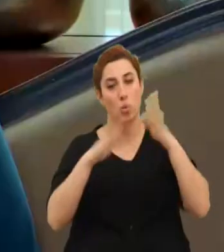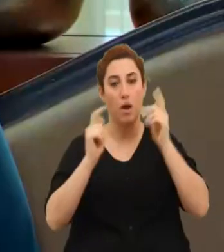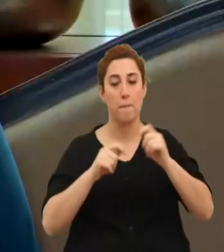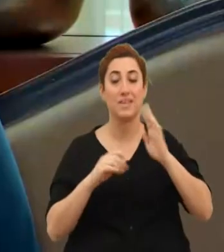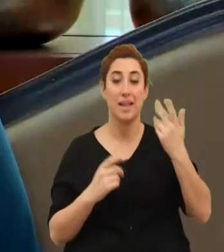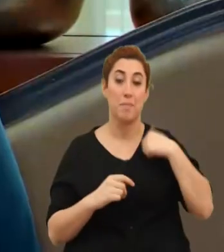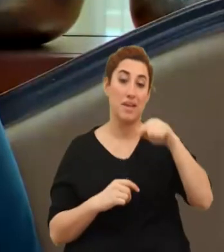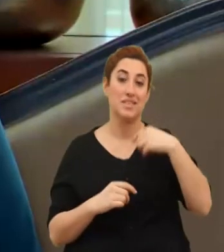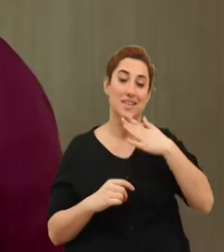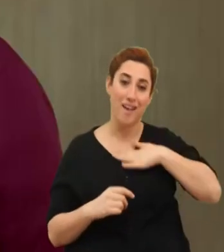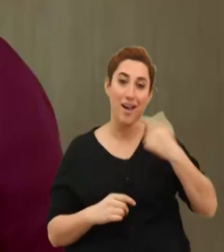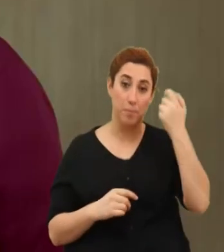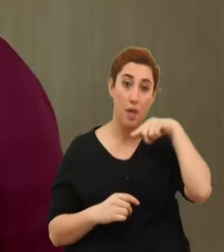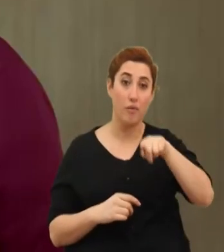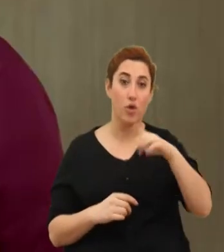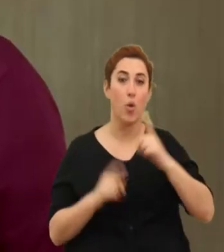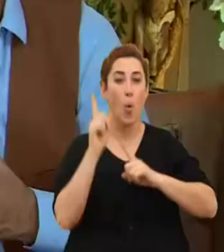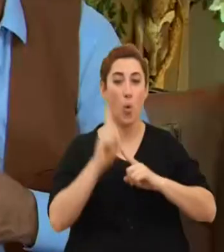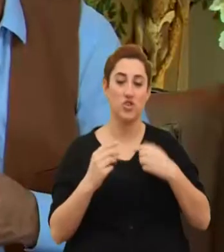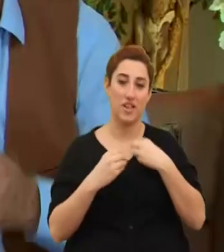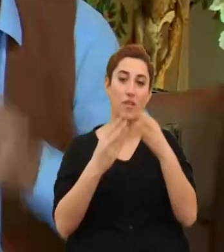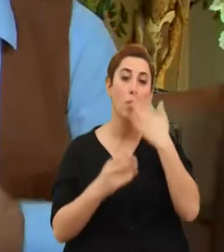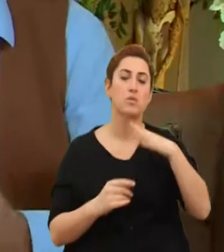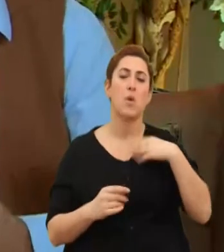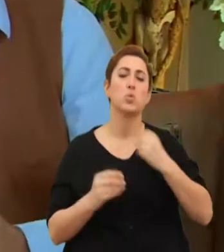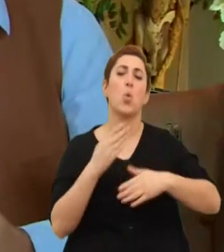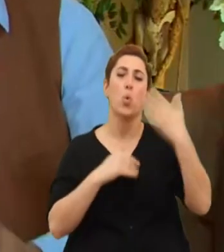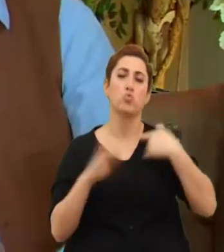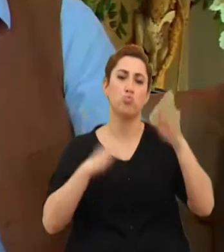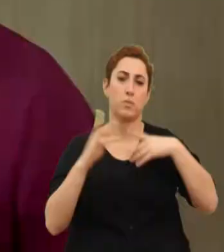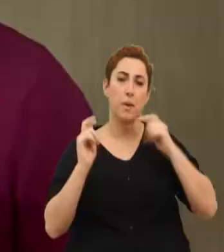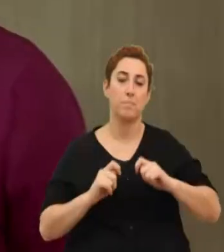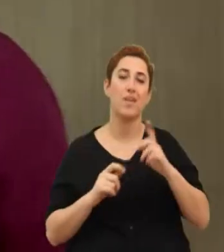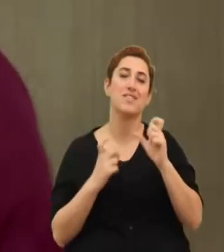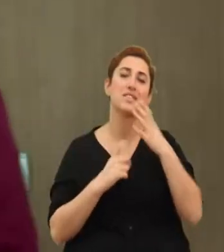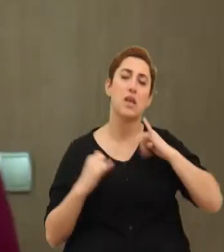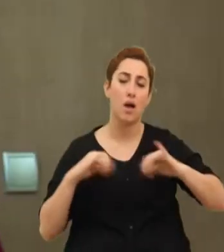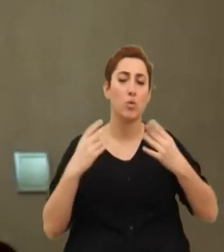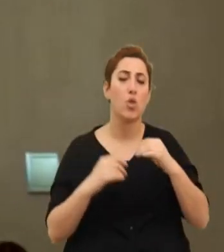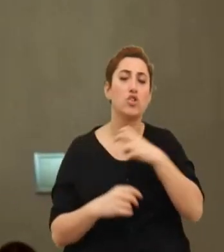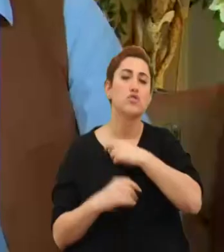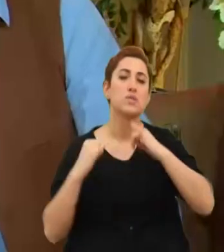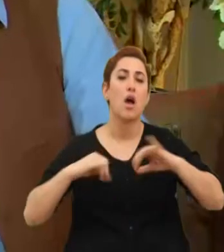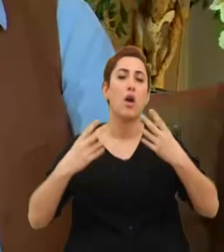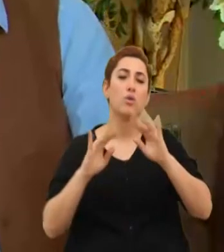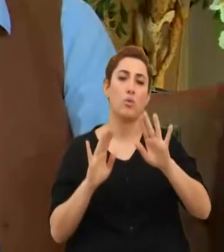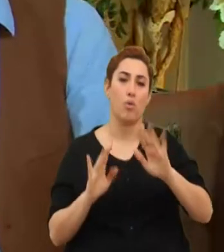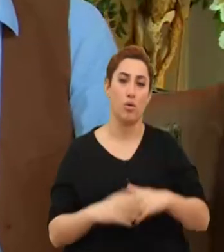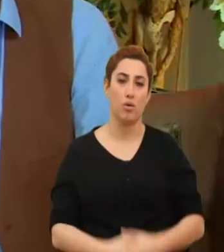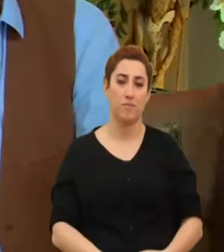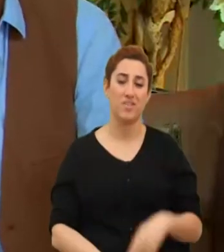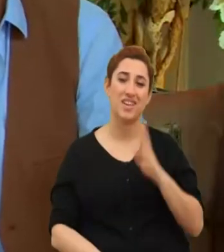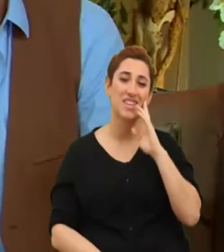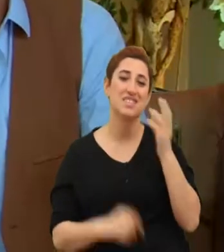dalarsınız. Yani ben size saygımdan ötürü önceliği size veriyorum. Yoksa ben çoktan dalmıştım yani. Sakin ol aşkım, sakin ol.